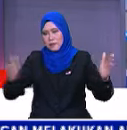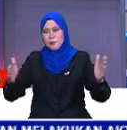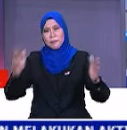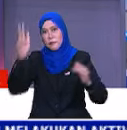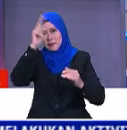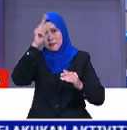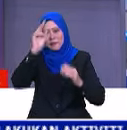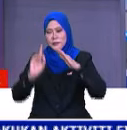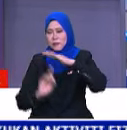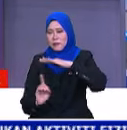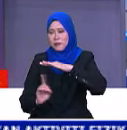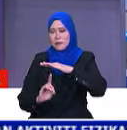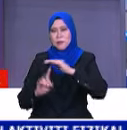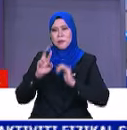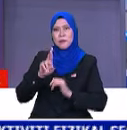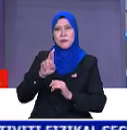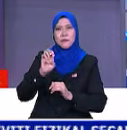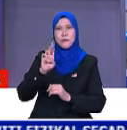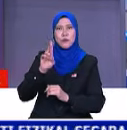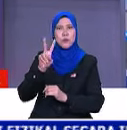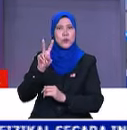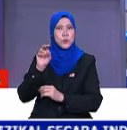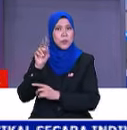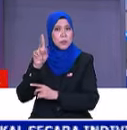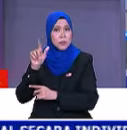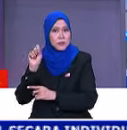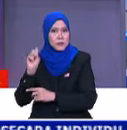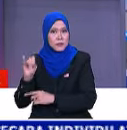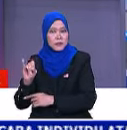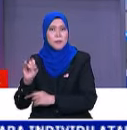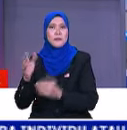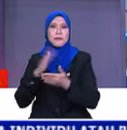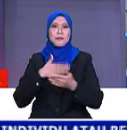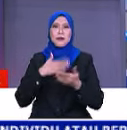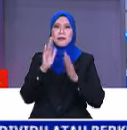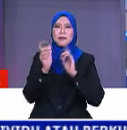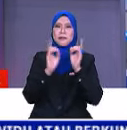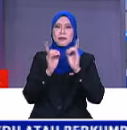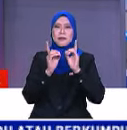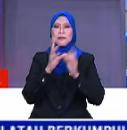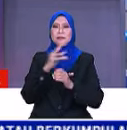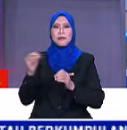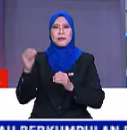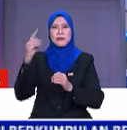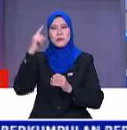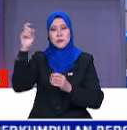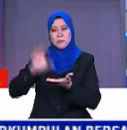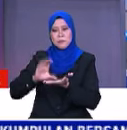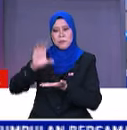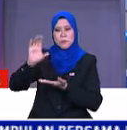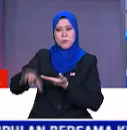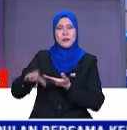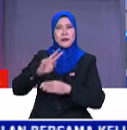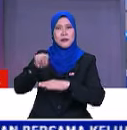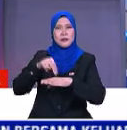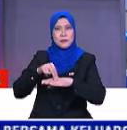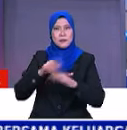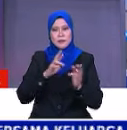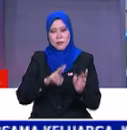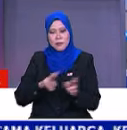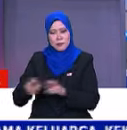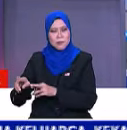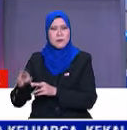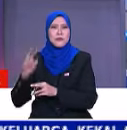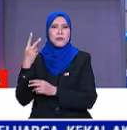iaitu dasar revolusi industri keempat nasional My Digital, kerangka aspirasi pelaburan nasional, rancangan